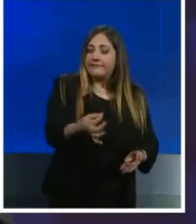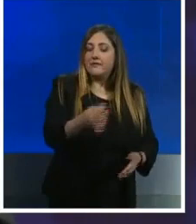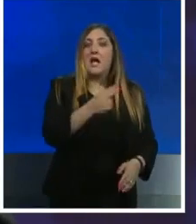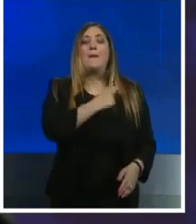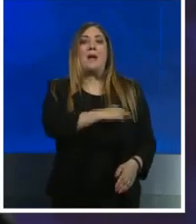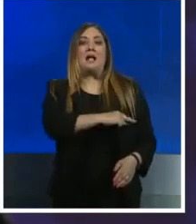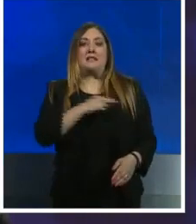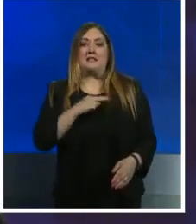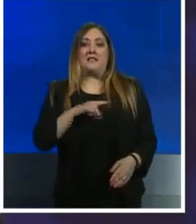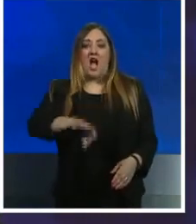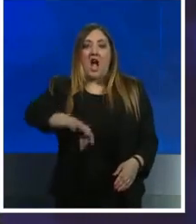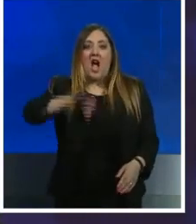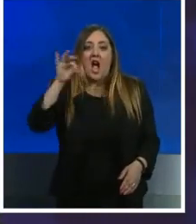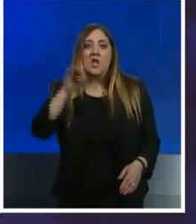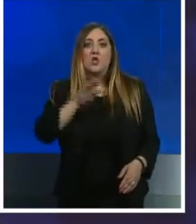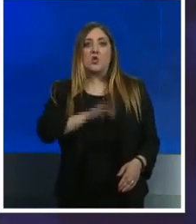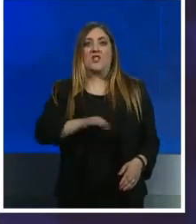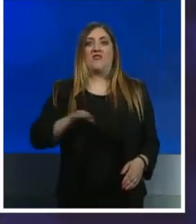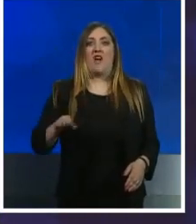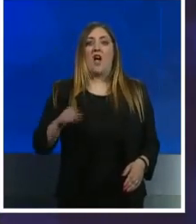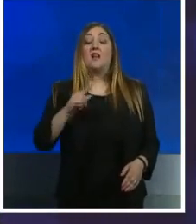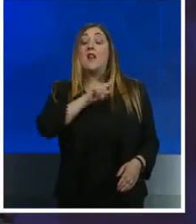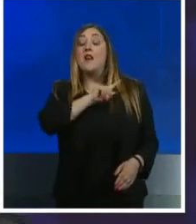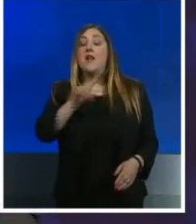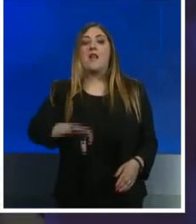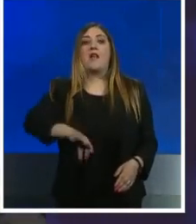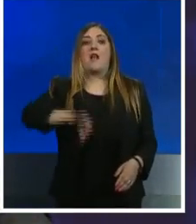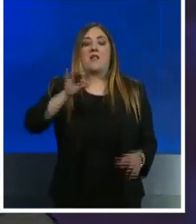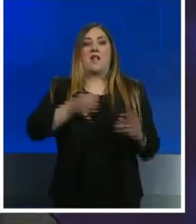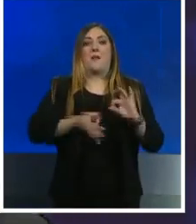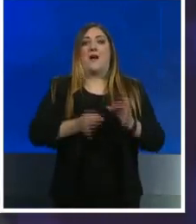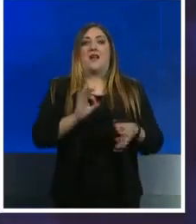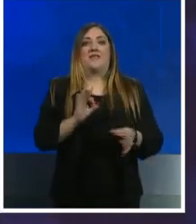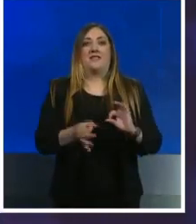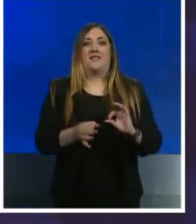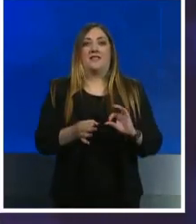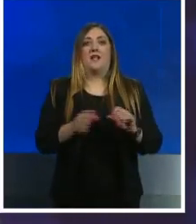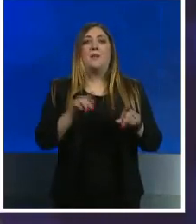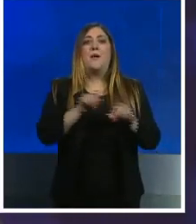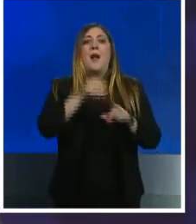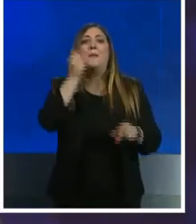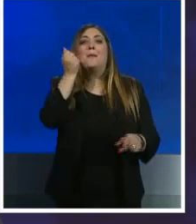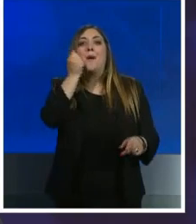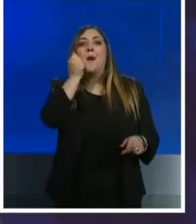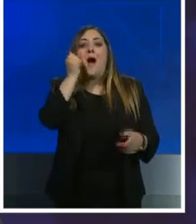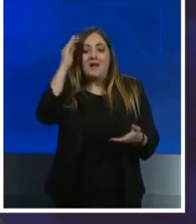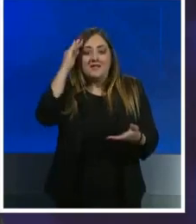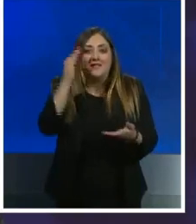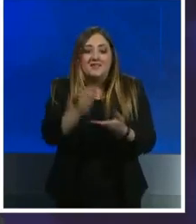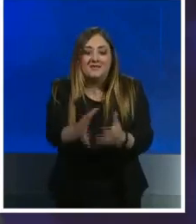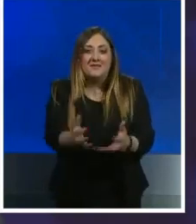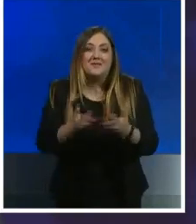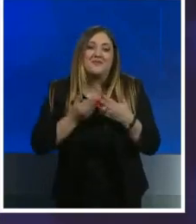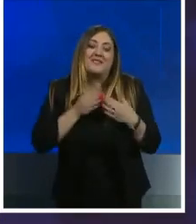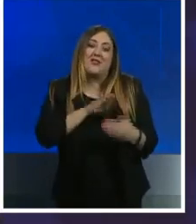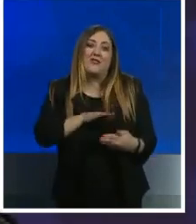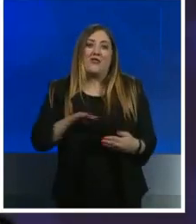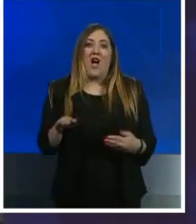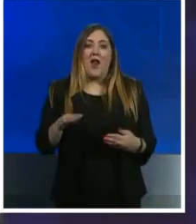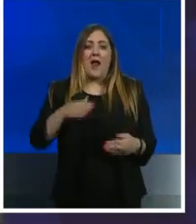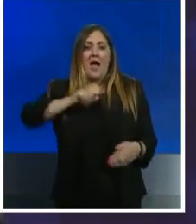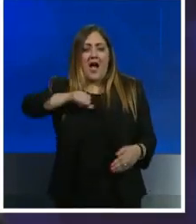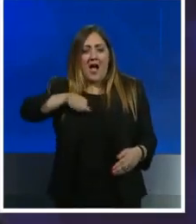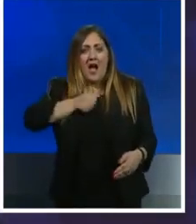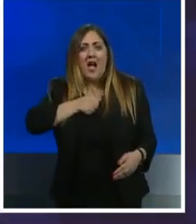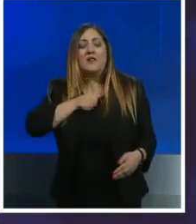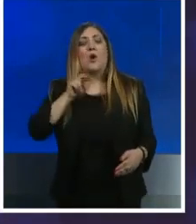għażlu lill-uliedkom mhux il-partit. Palma l-om tindokra lill-ulieda, aħna wkoll għandna dmir